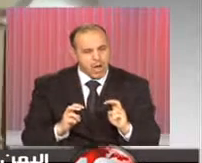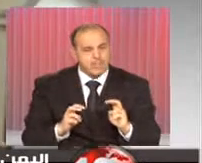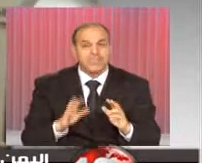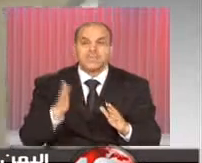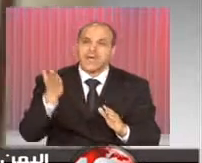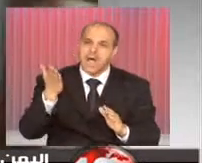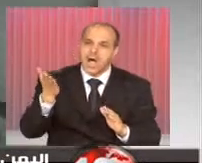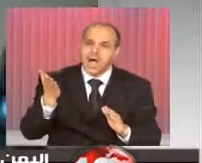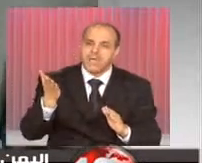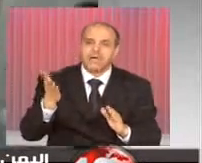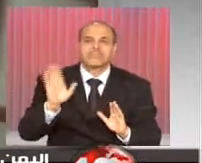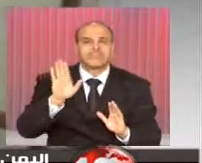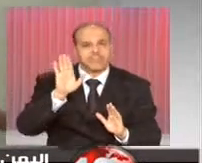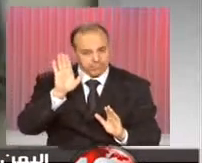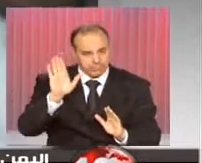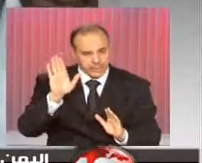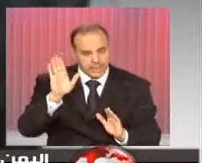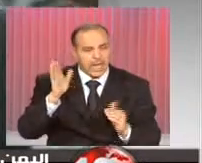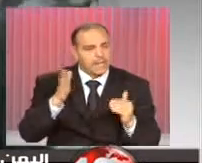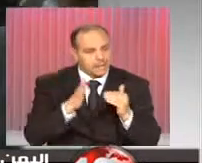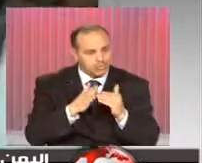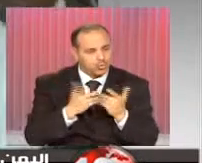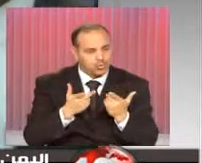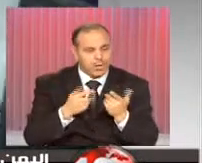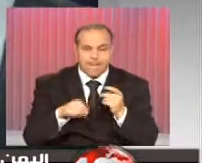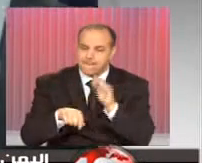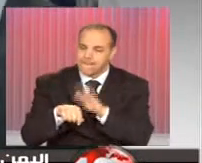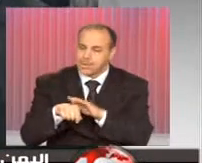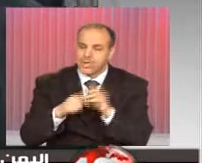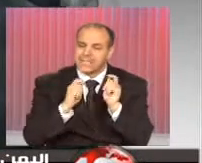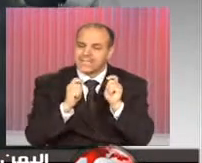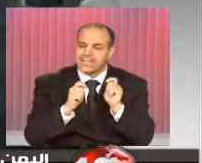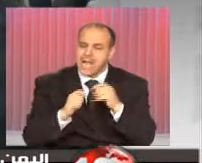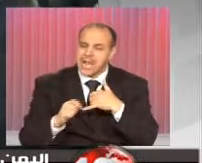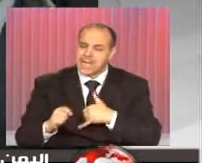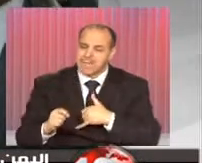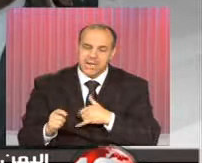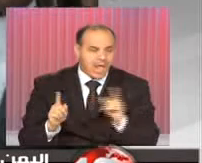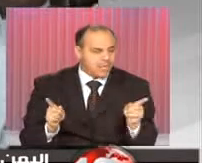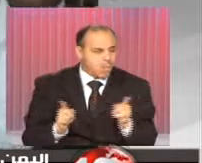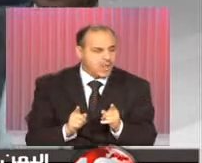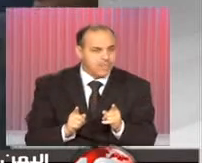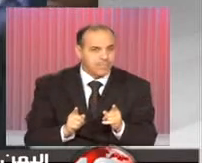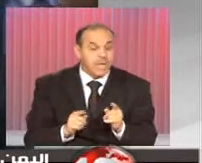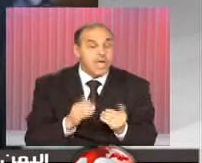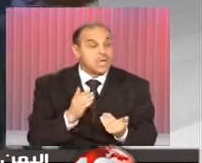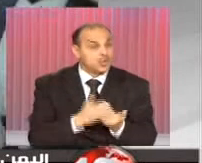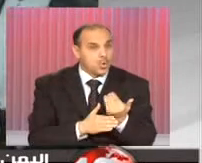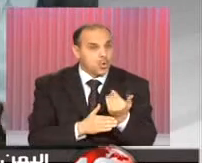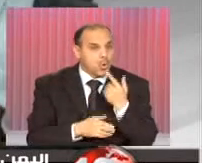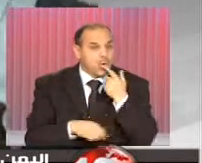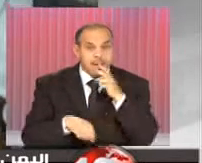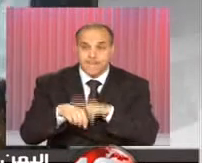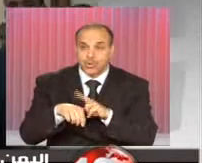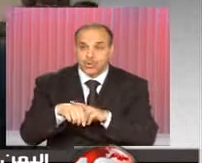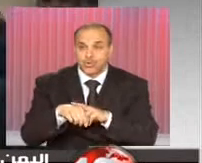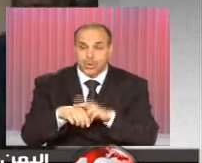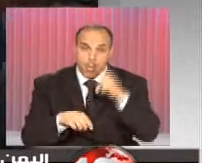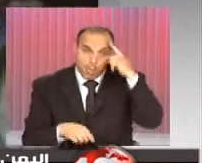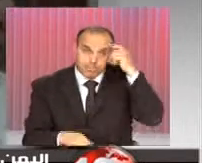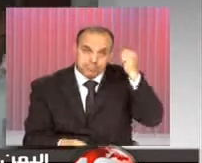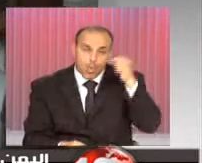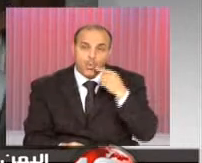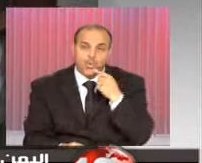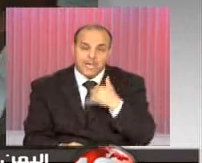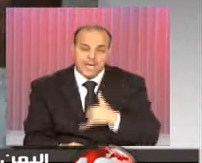في المفاوضات التي يتوسط فيها بين الأطراف السياسية اليمنية، تطور أكد إثره زعيم حركة الحوثيين اليمنية